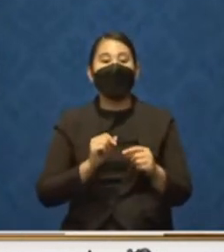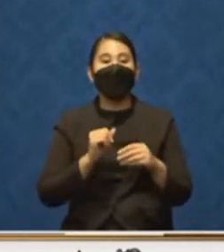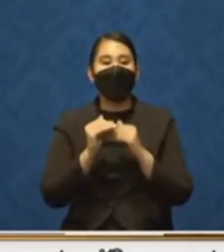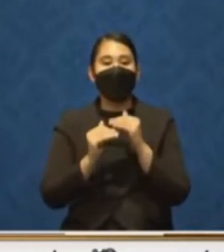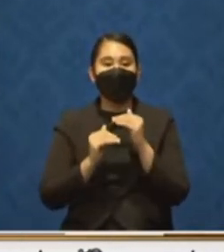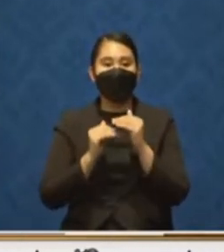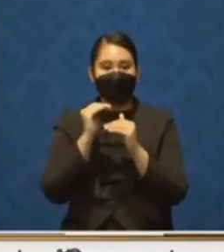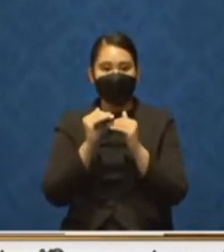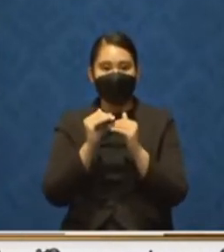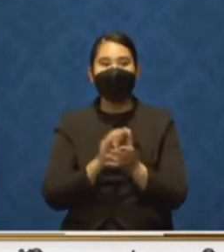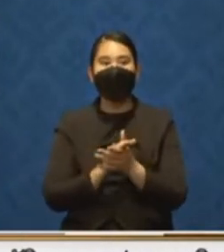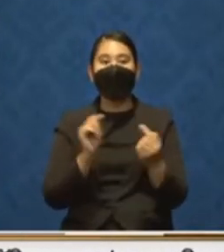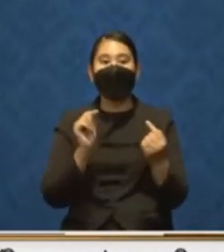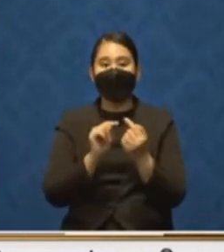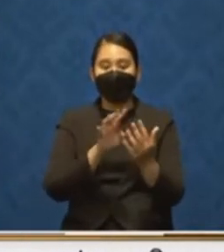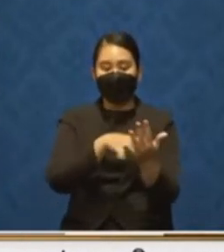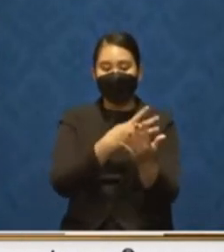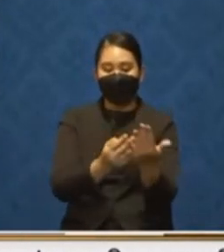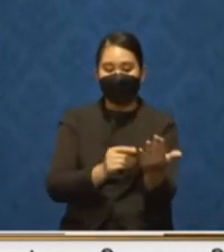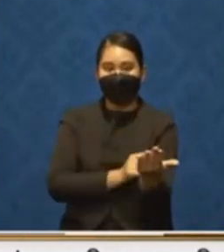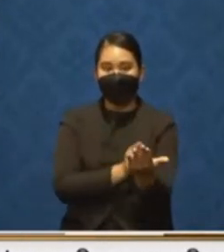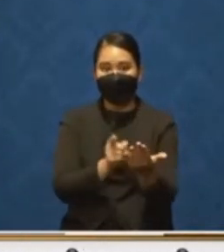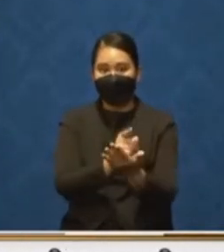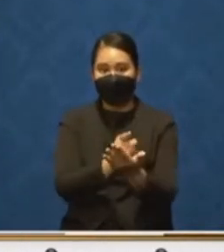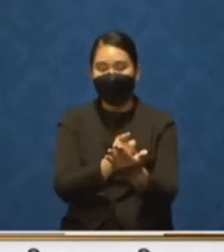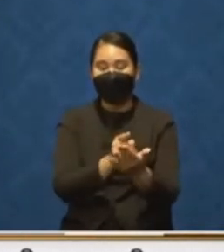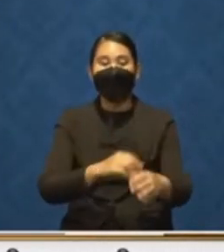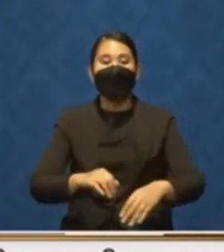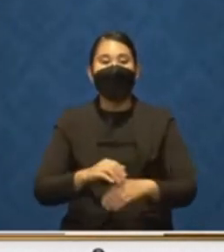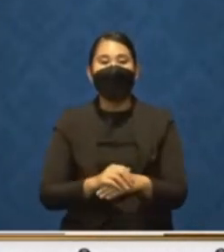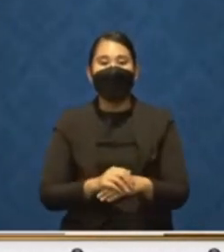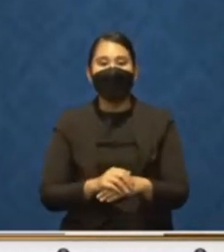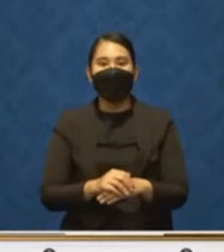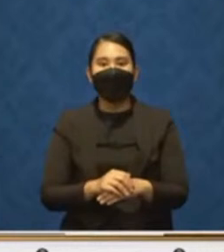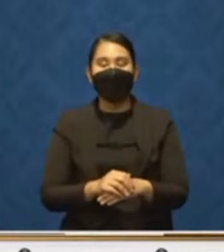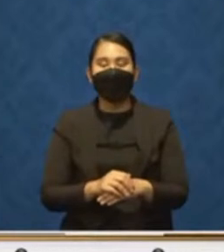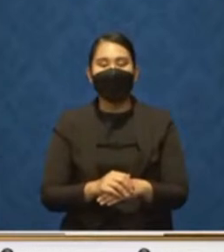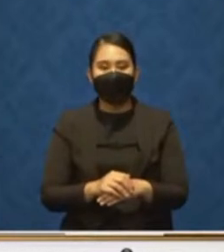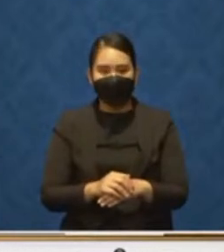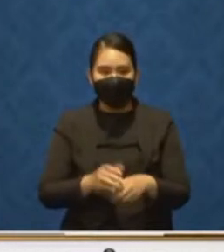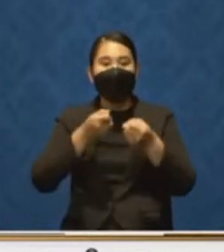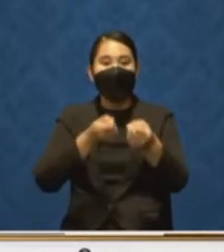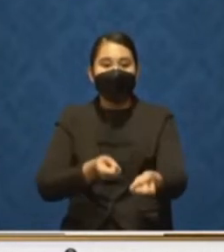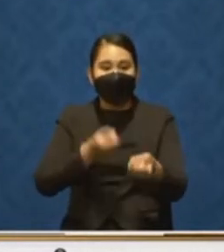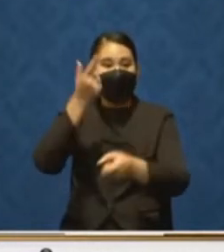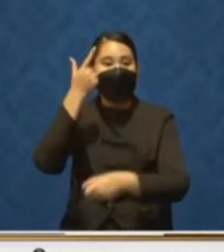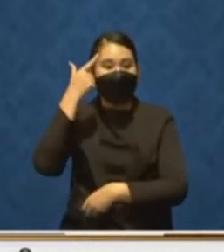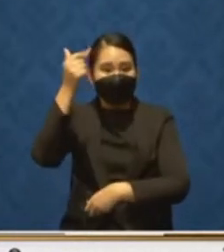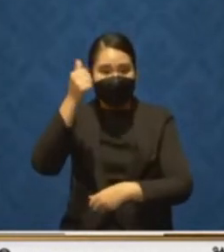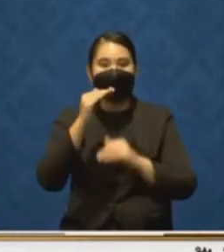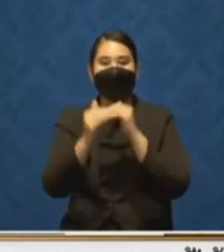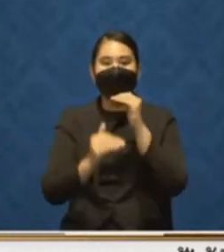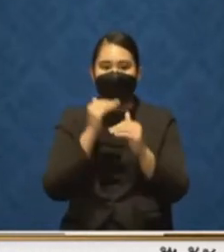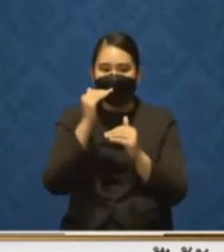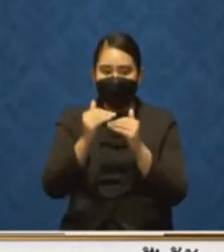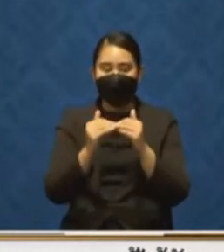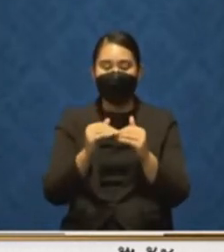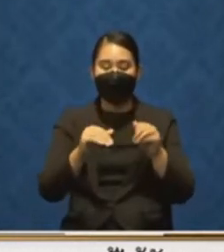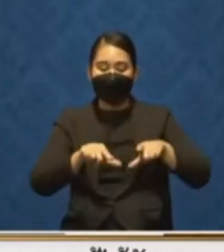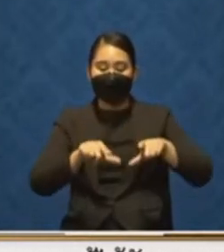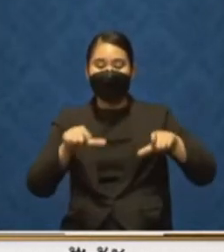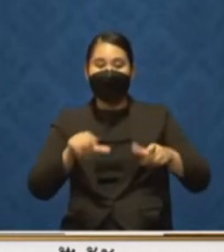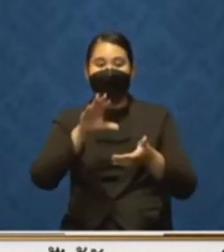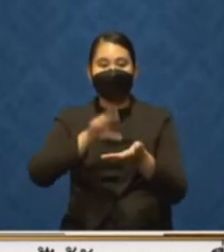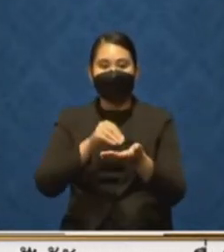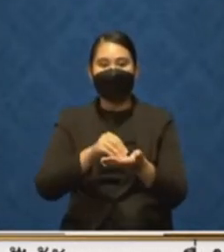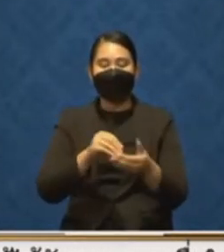กิจกรรมฉันรู้ด้วยอ้ากินแบบประเทศอาชิยะ Smart Farmerทุนเพิ่มผลผลิตเพิ่มไปได้พนาแพทฟอร์ม BigBetaถนนการทำ